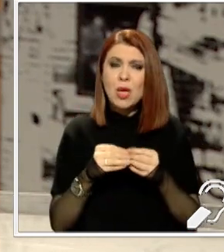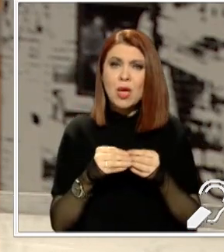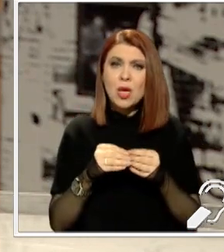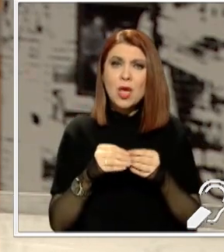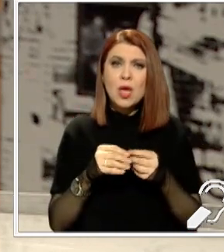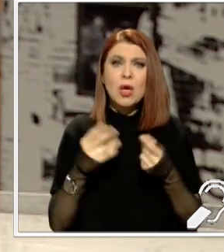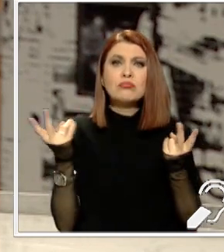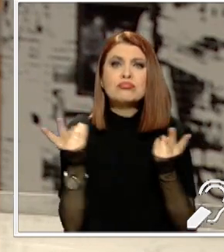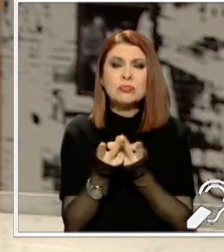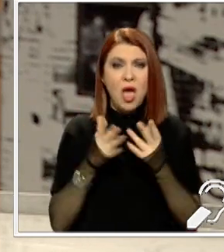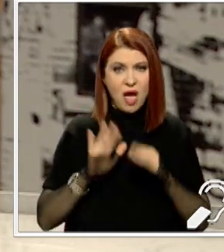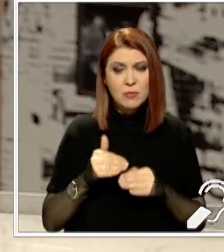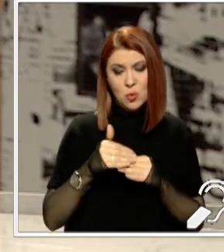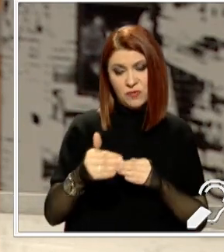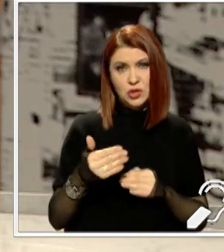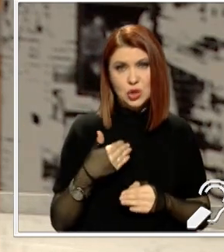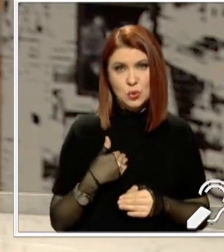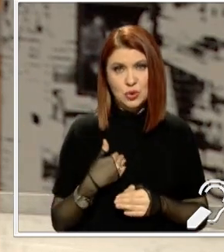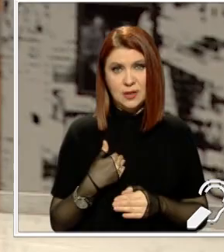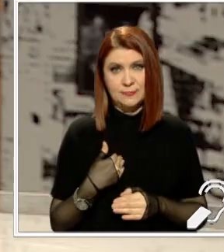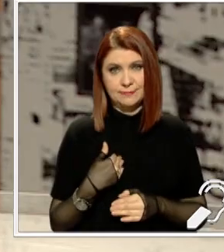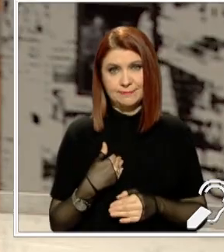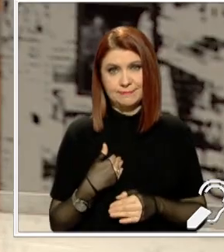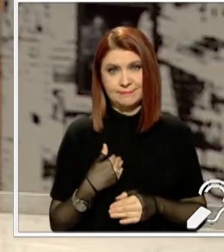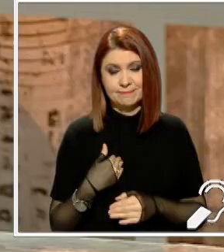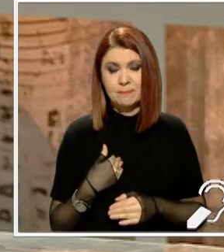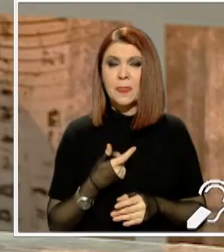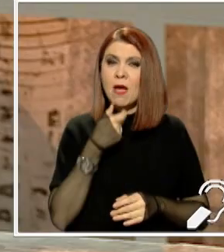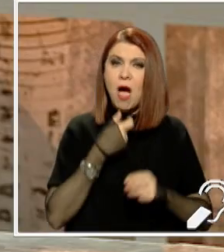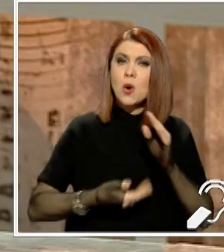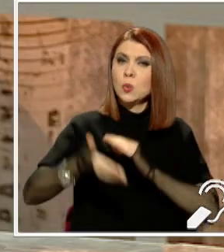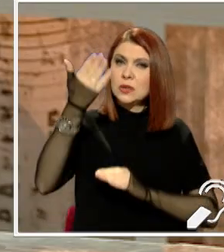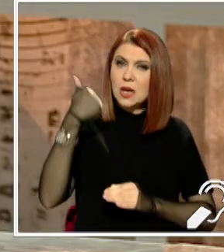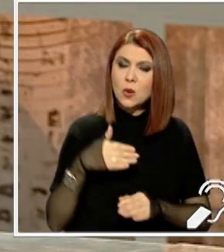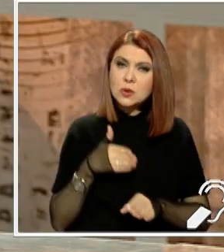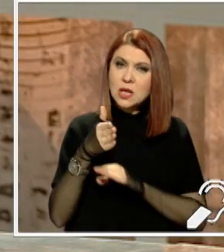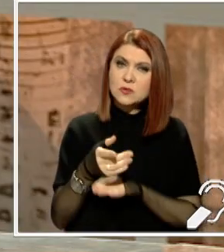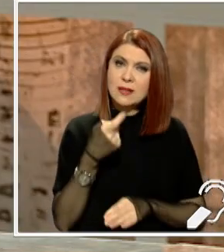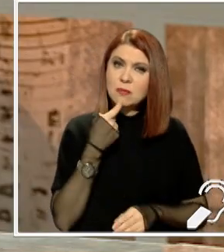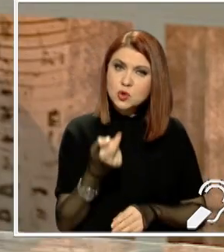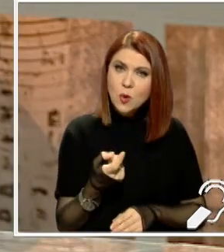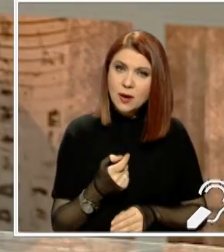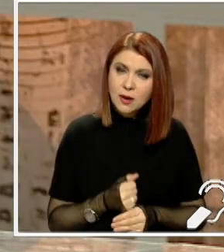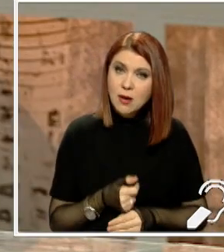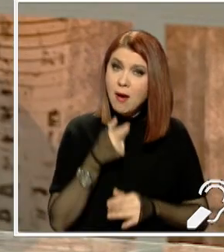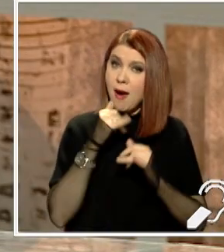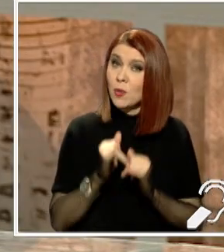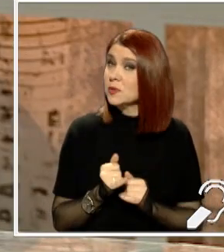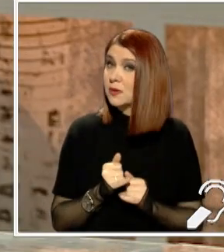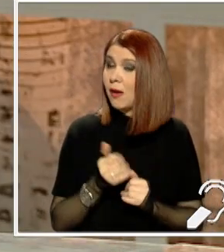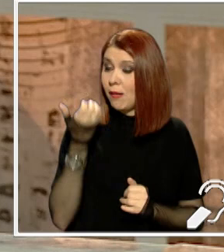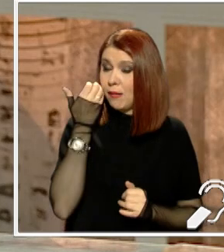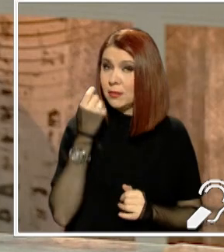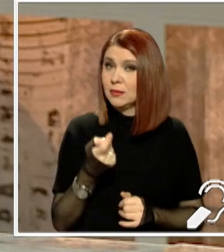multe afinități avem cu vecinii noștri imediați. Anul trecut ați fost și la Timișoara. Da. Anul acesta,